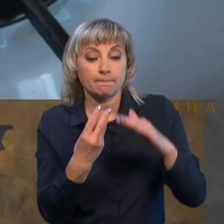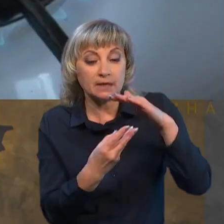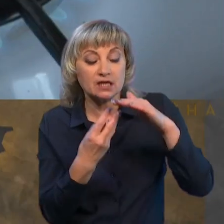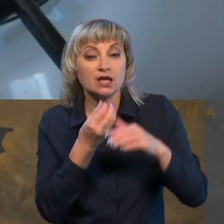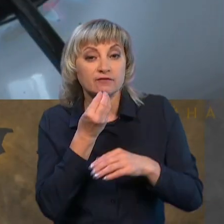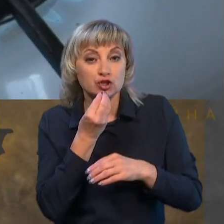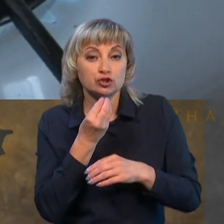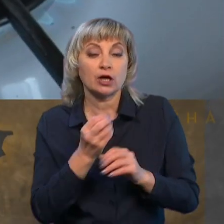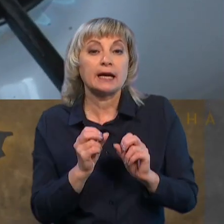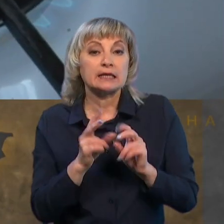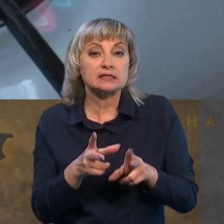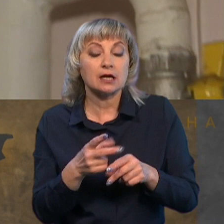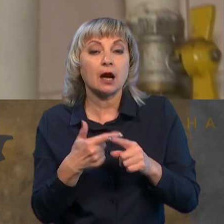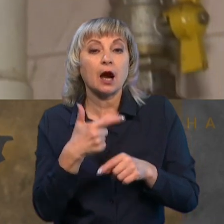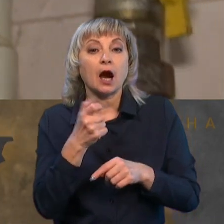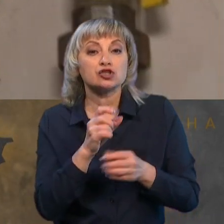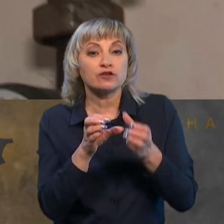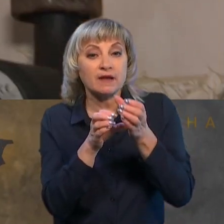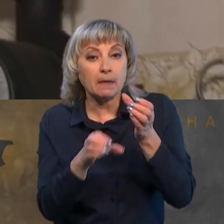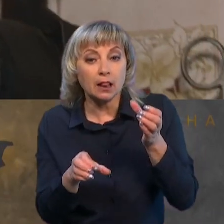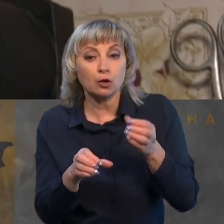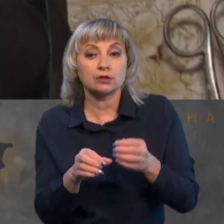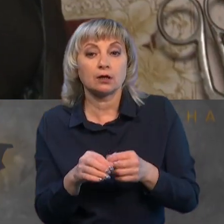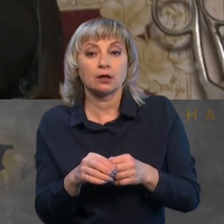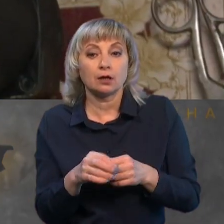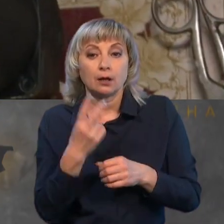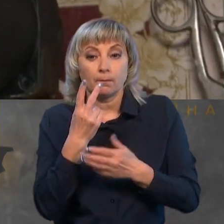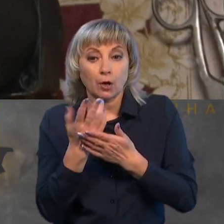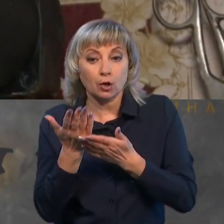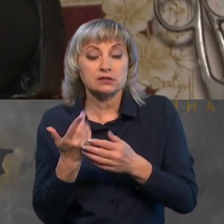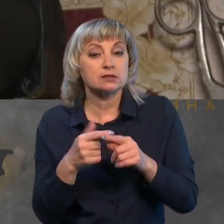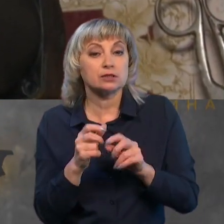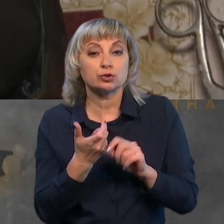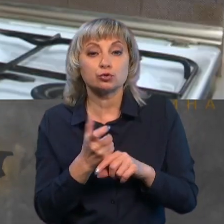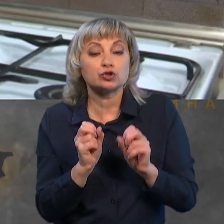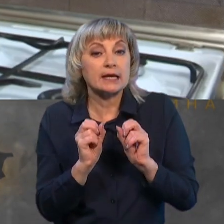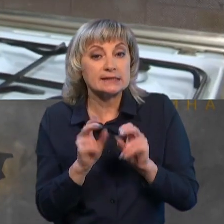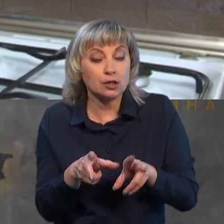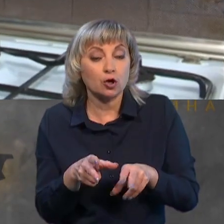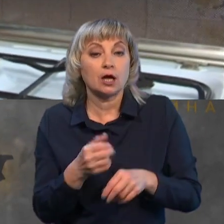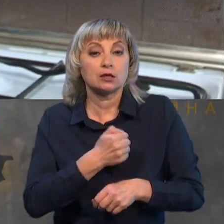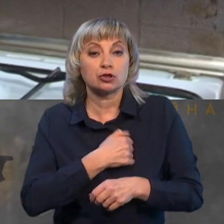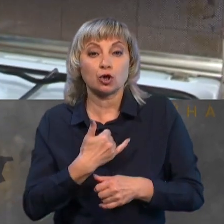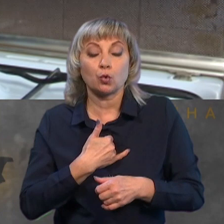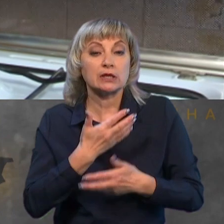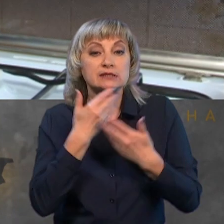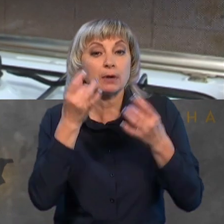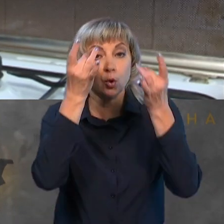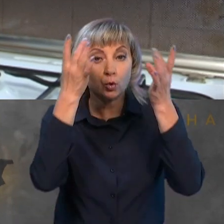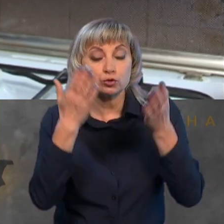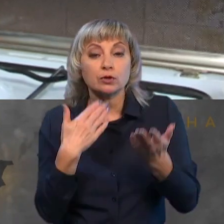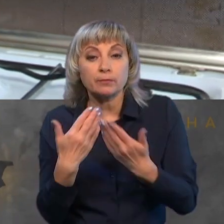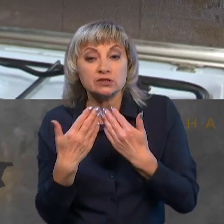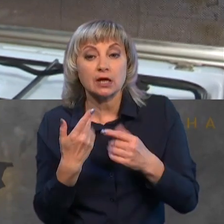це дуже ризиковані речі. Ці газові балони, от у вас газ якраз показують, да, це все дуже ризиковано. І, на жаль, у нас немає культури поводження з ними.